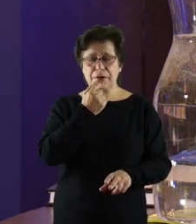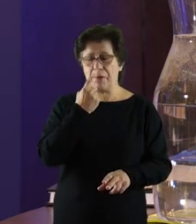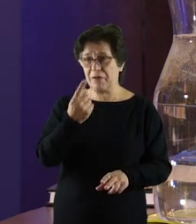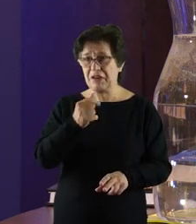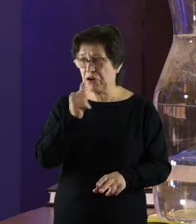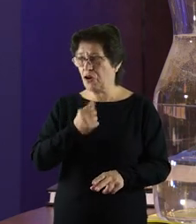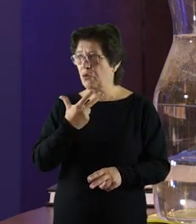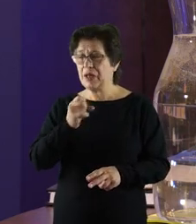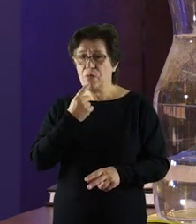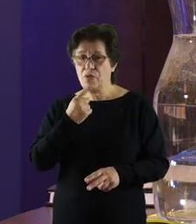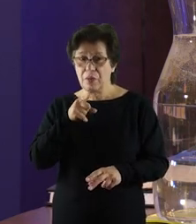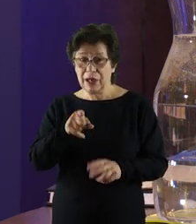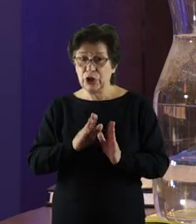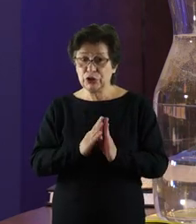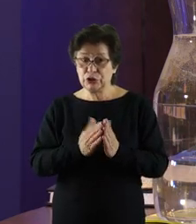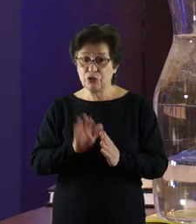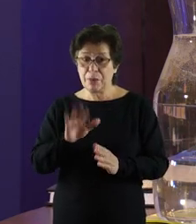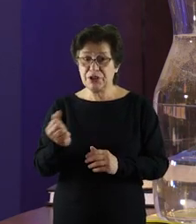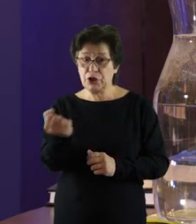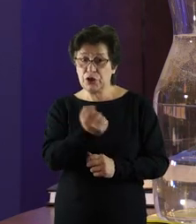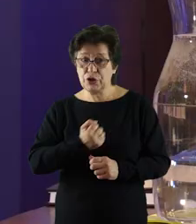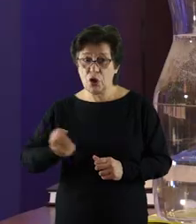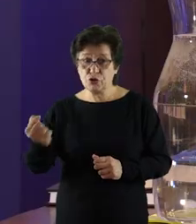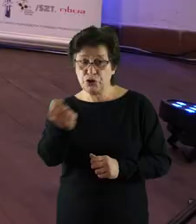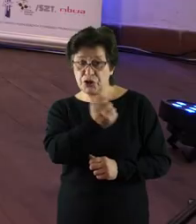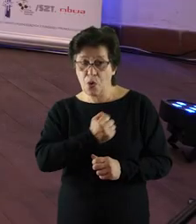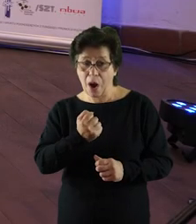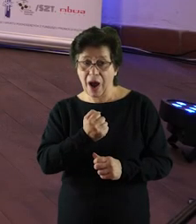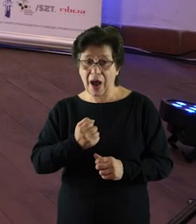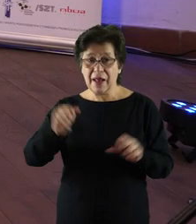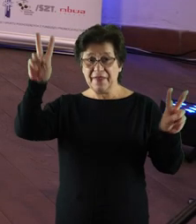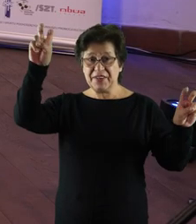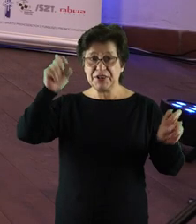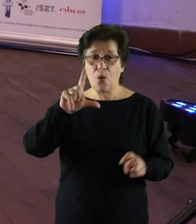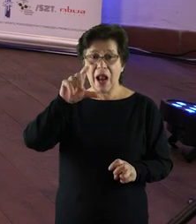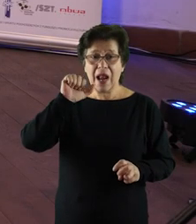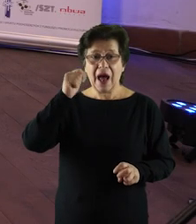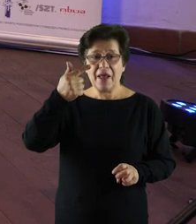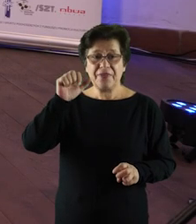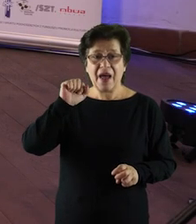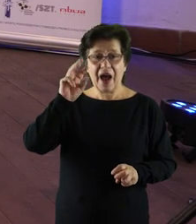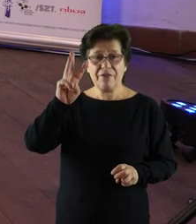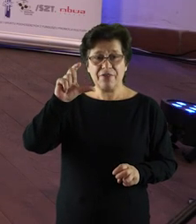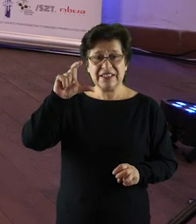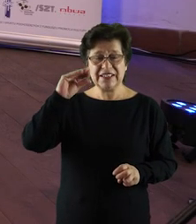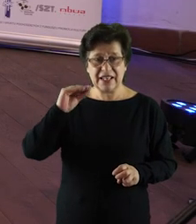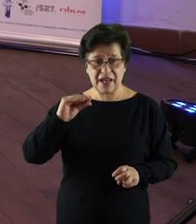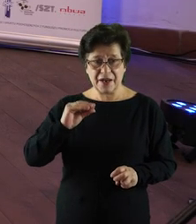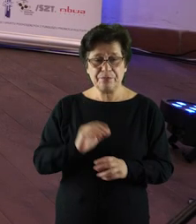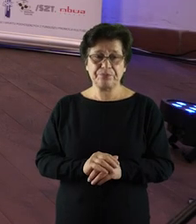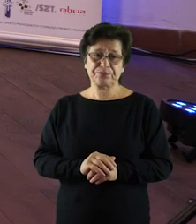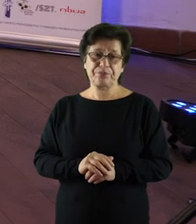mówił. Książka będzie nosiła tytuł Latawce. Bohaterem jest wasz rówieśnik, Mieszko. I